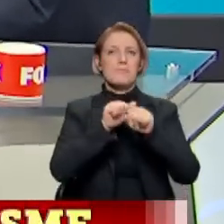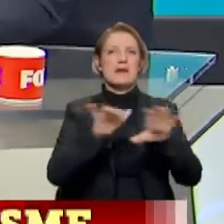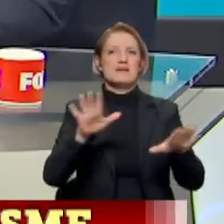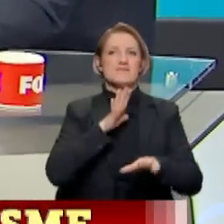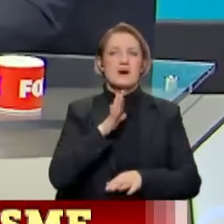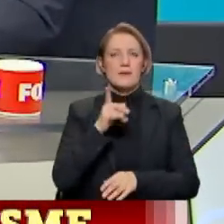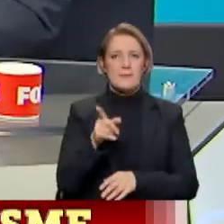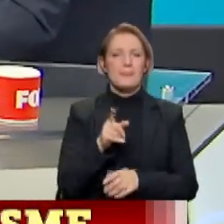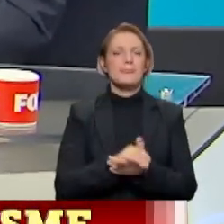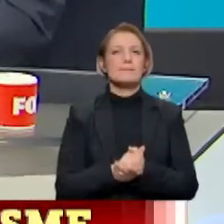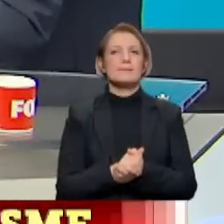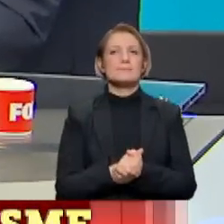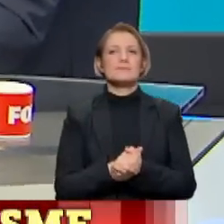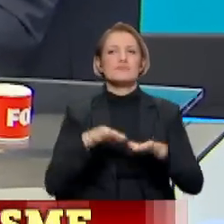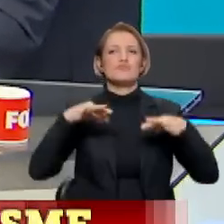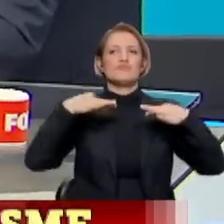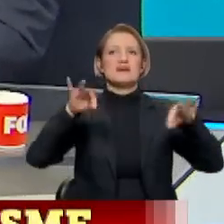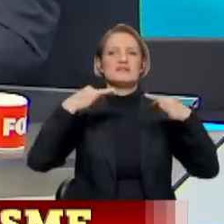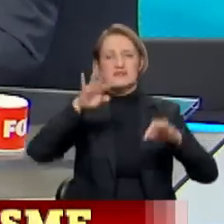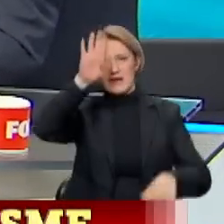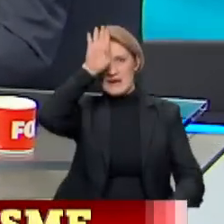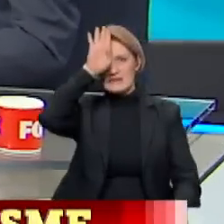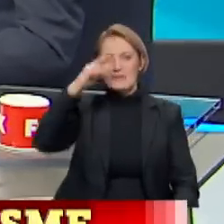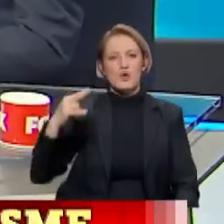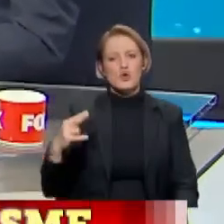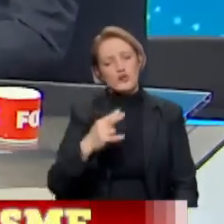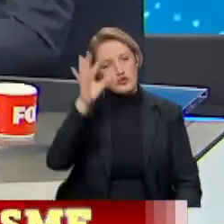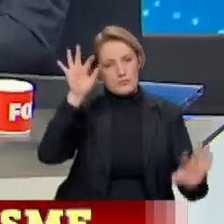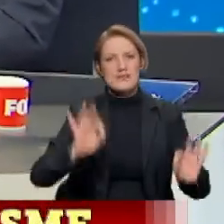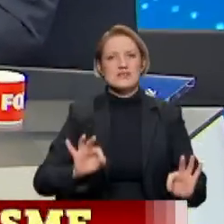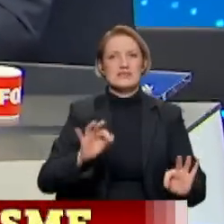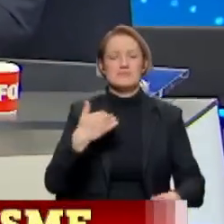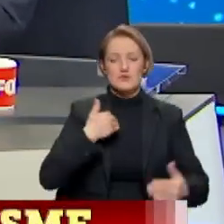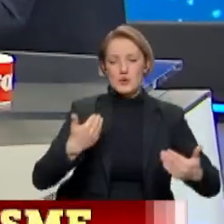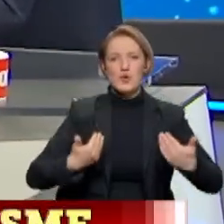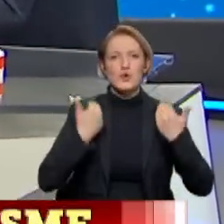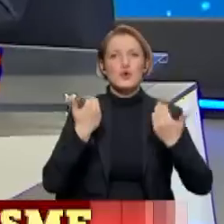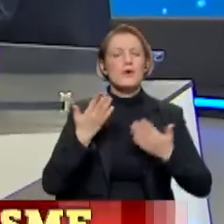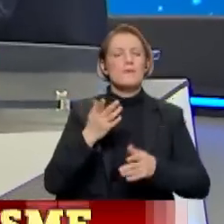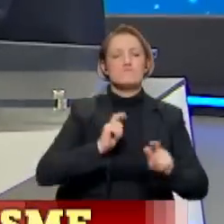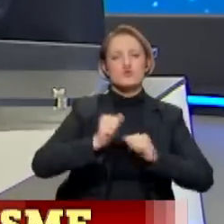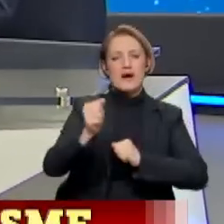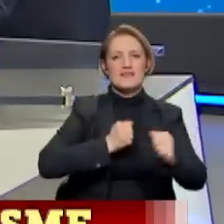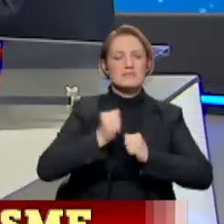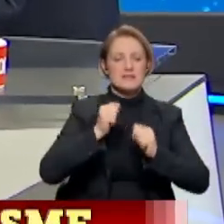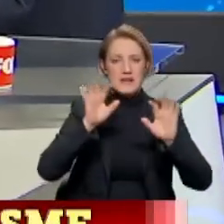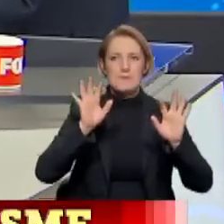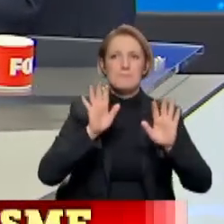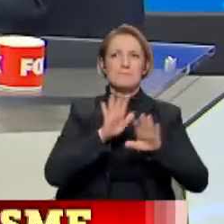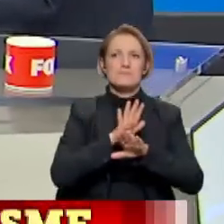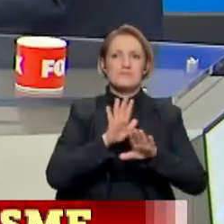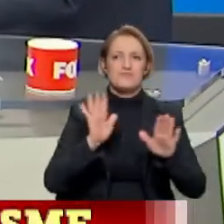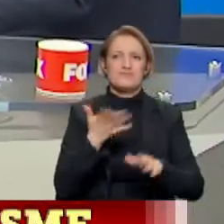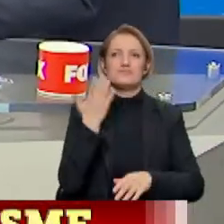var. Berkay Gezgin diyor ki Eskişehir'den İstanbul'a yolculuk başlasın. Biz hukuk mücadelemizden vazgeçmeyeceğiz. Umudumuzu yitirmeyeceğiz.